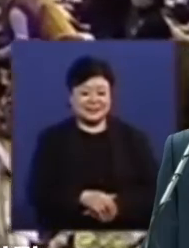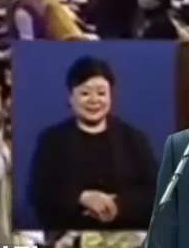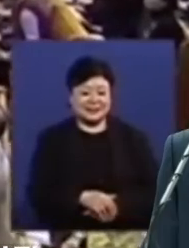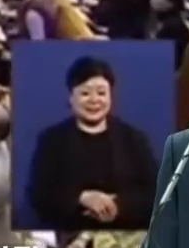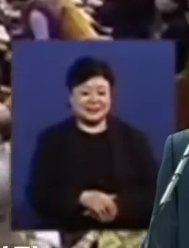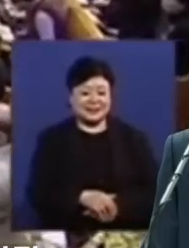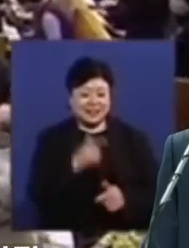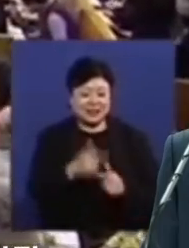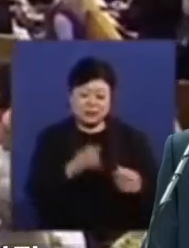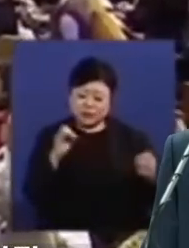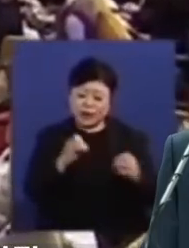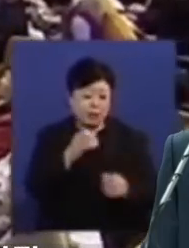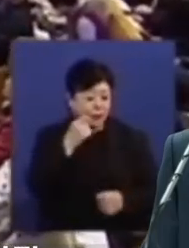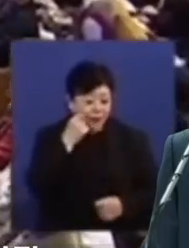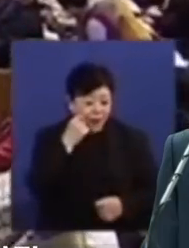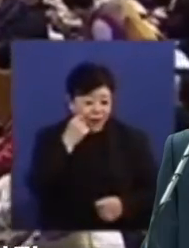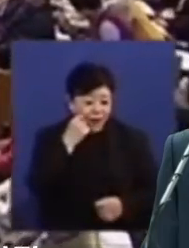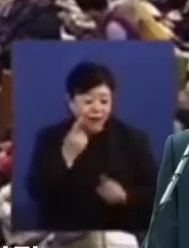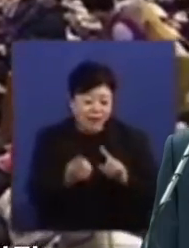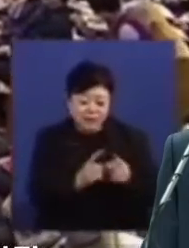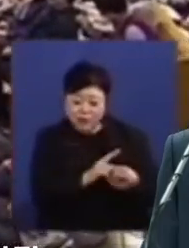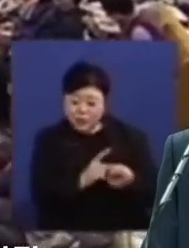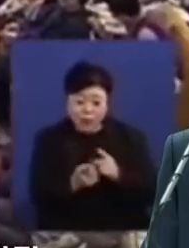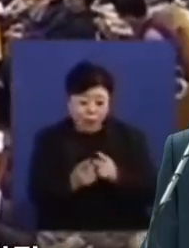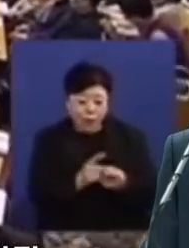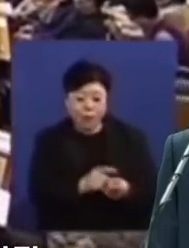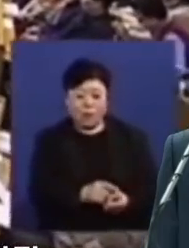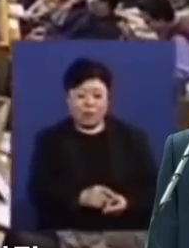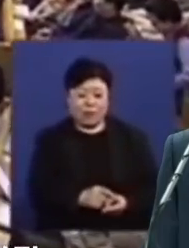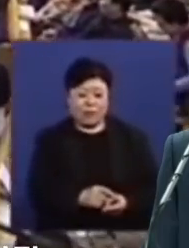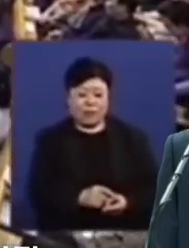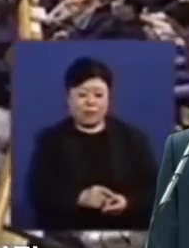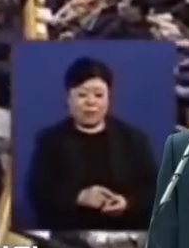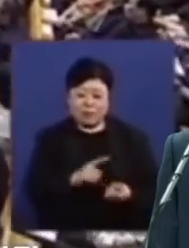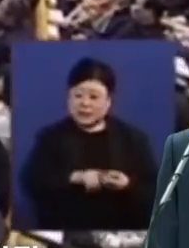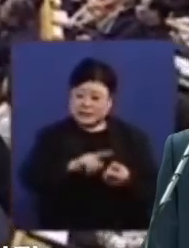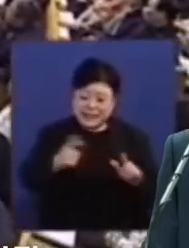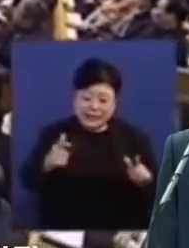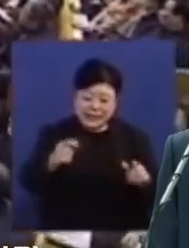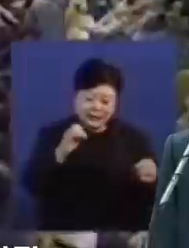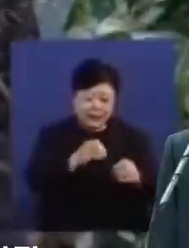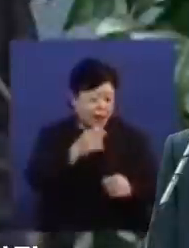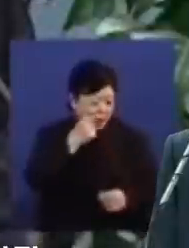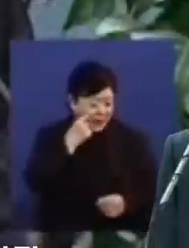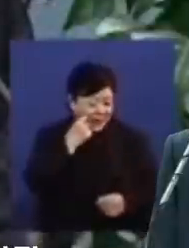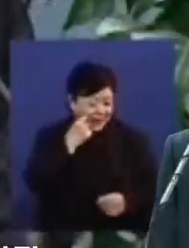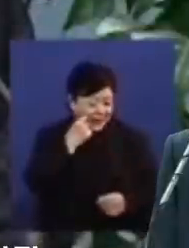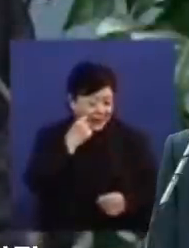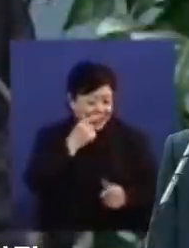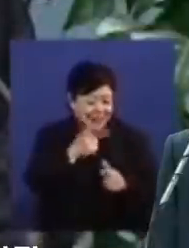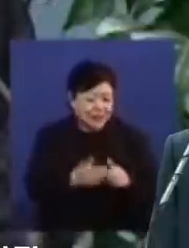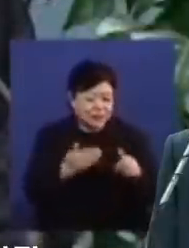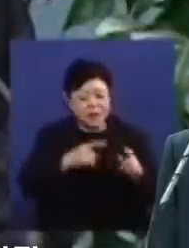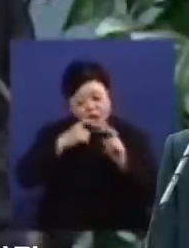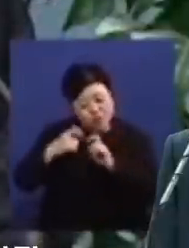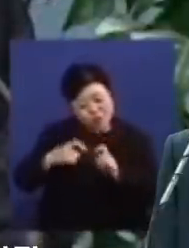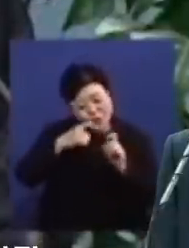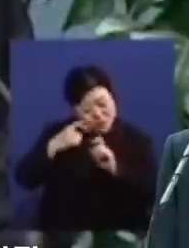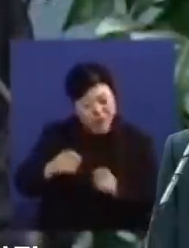예수님과 대화가 안 돼요. 서로 배짱이 맞아야 이야기가 되는데 아무리 예수님께